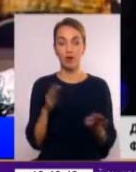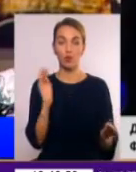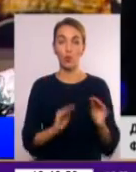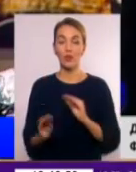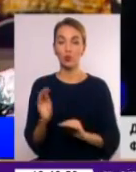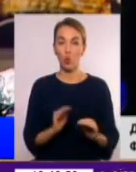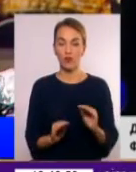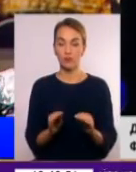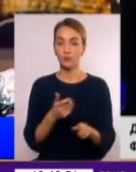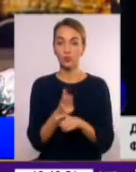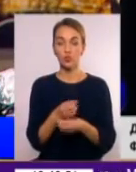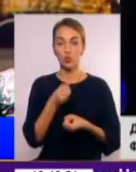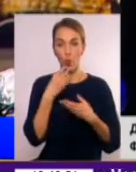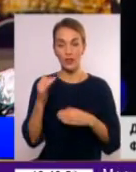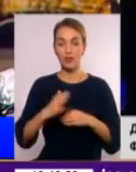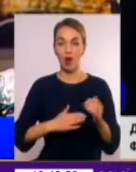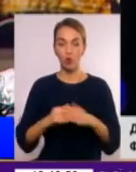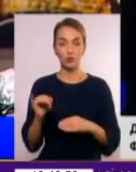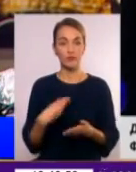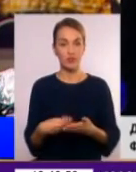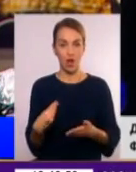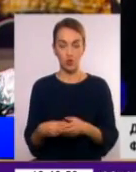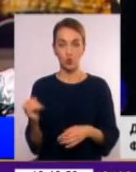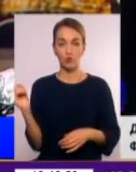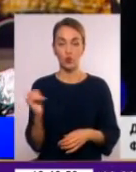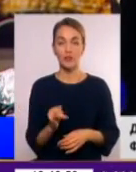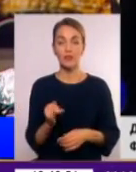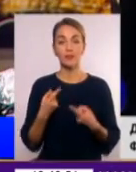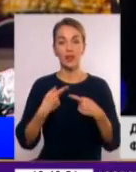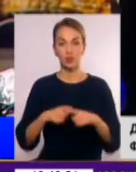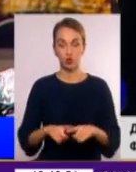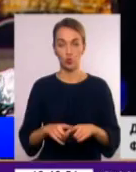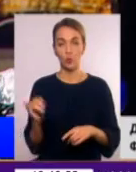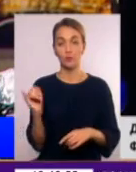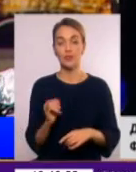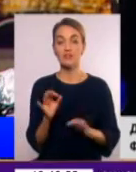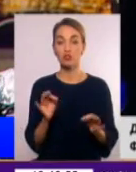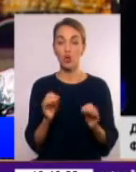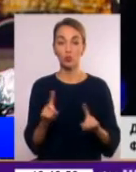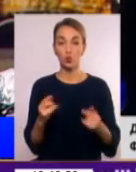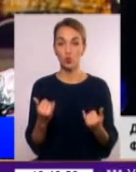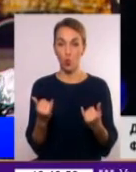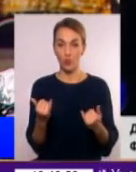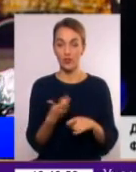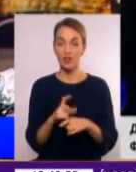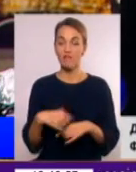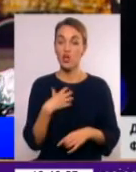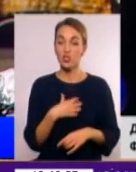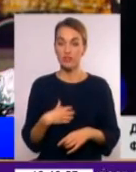укомплектована дуже добре і кадрово, і фінансово, і технічно. І, звичайно, що сьогодні